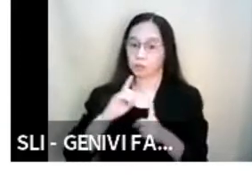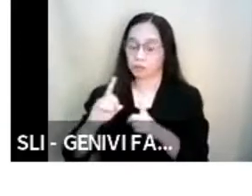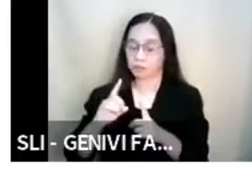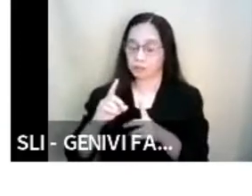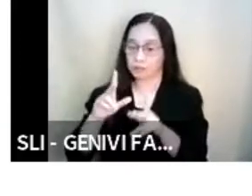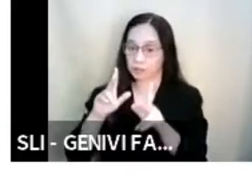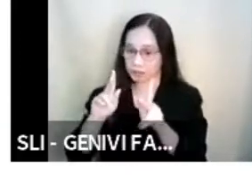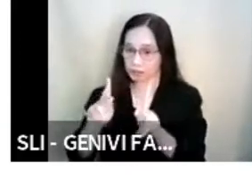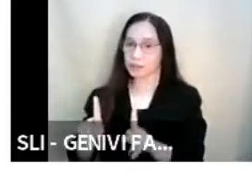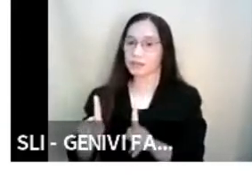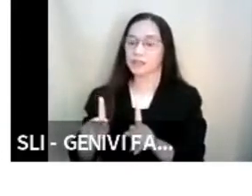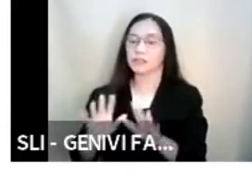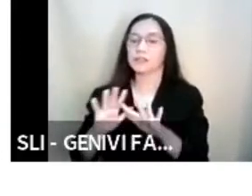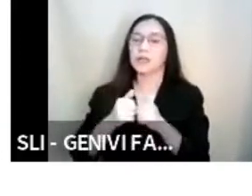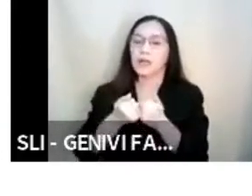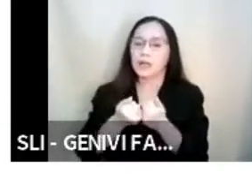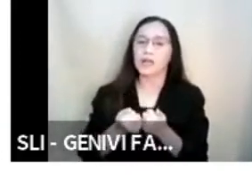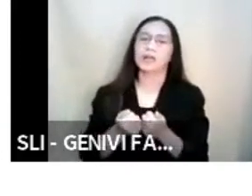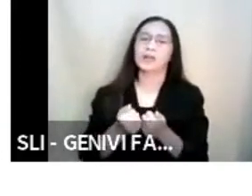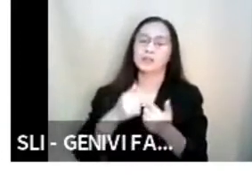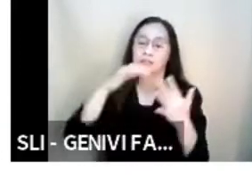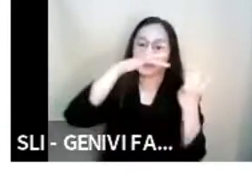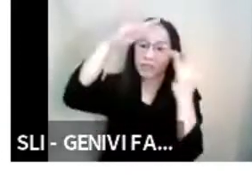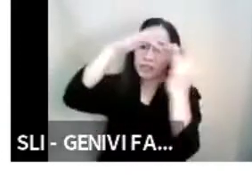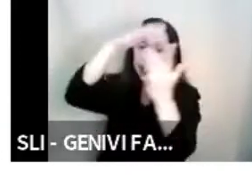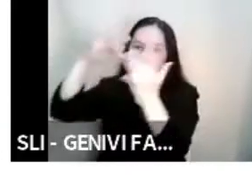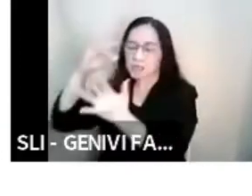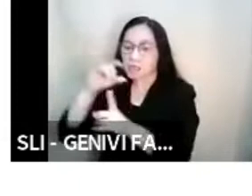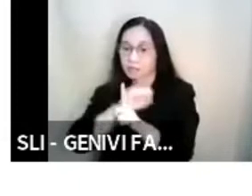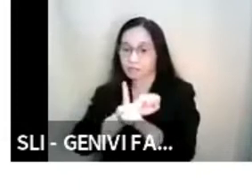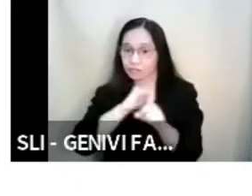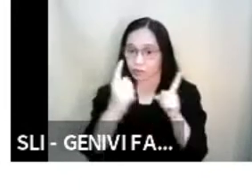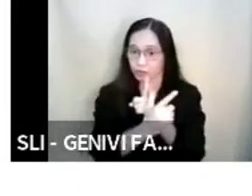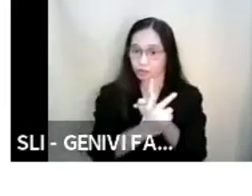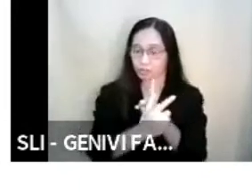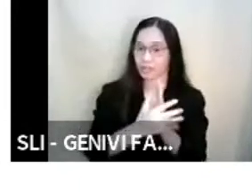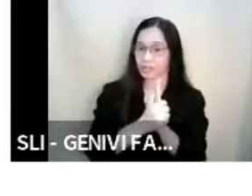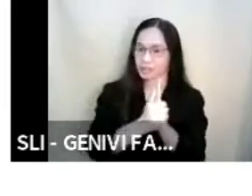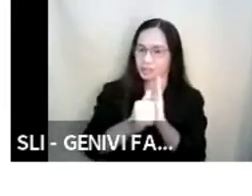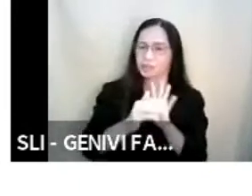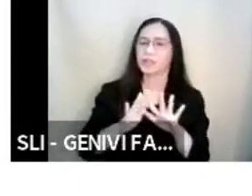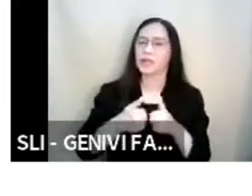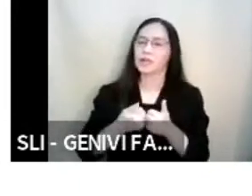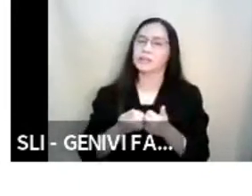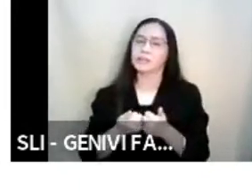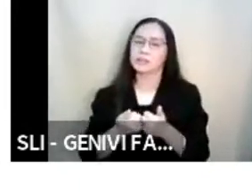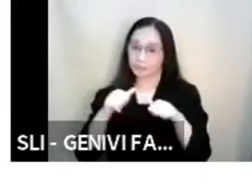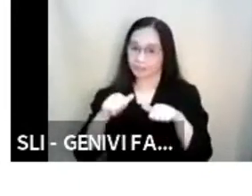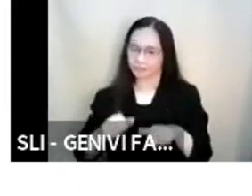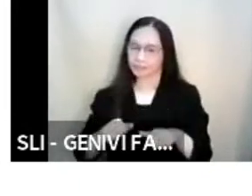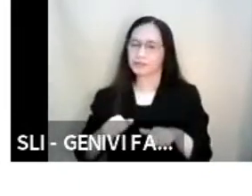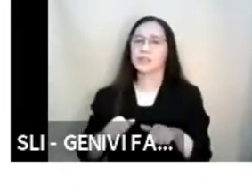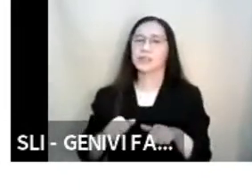And paano siya makipaghalubilo, yung social skills, no? Paano siya kaya niya bang mag-take